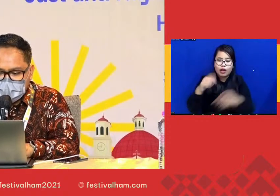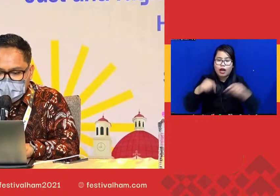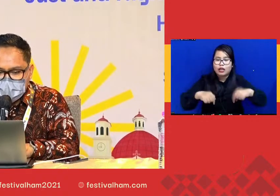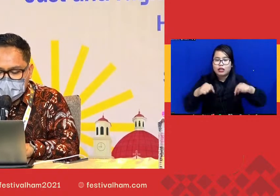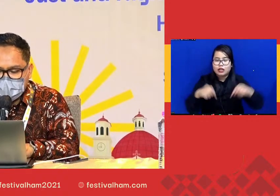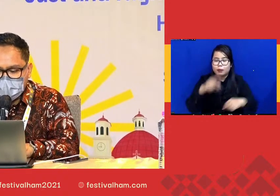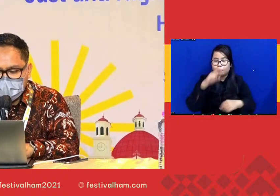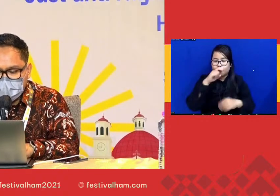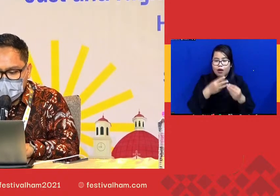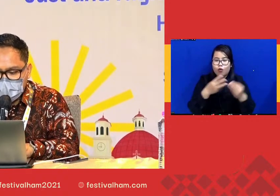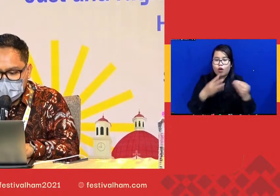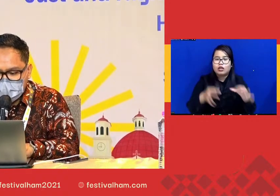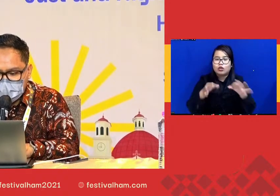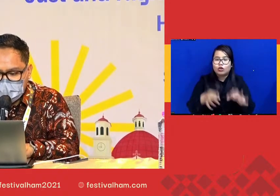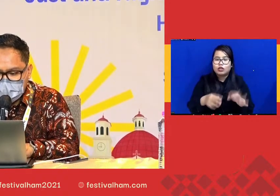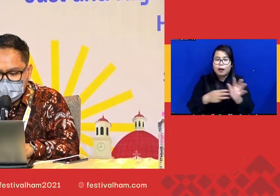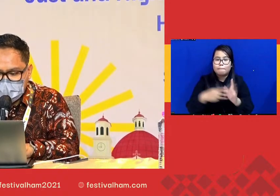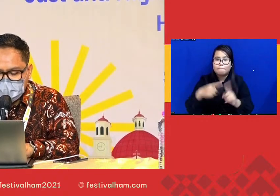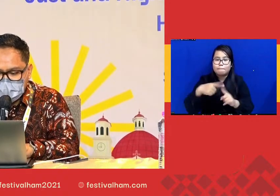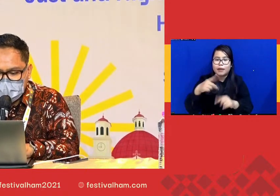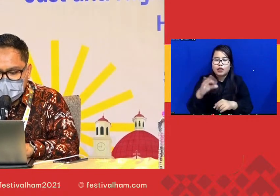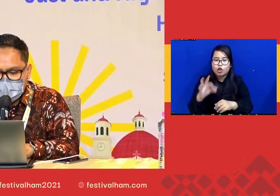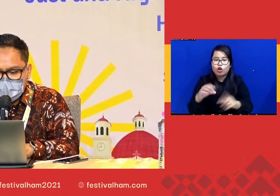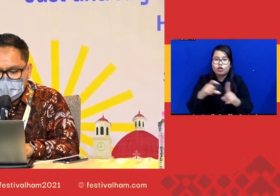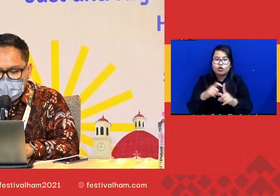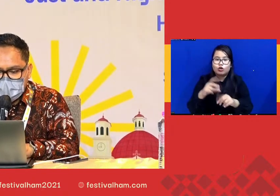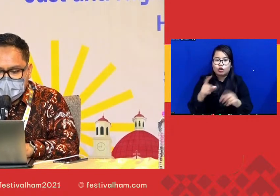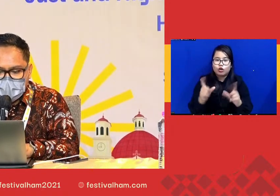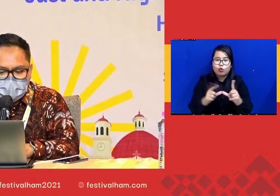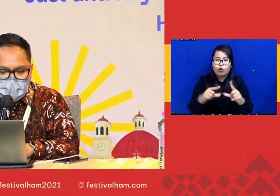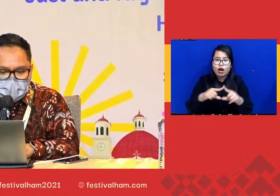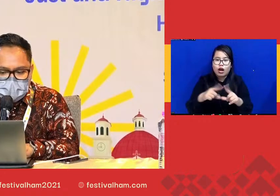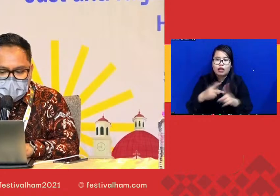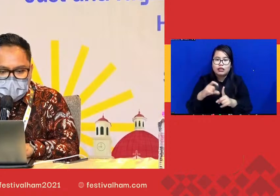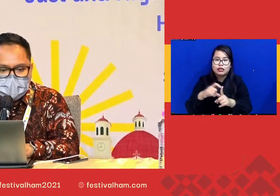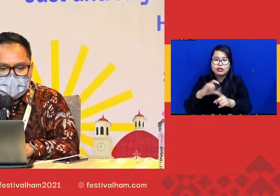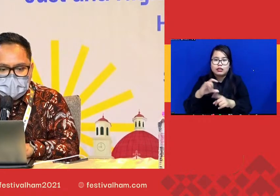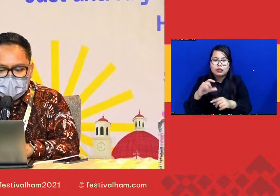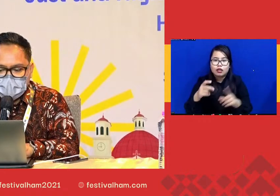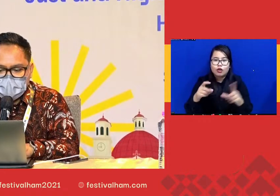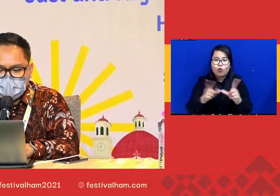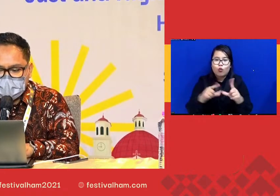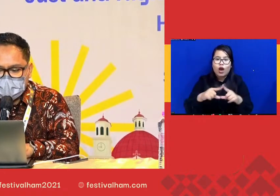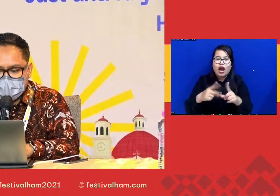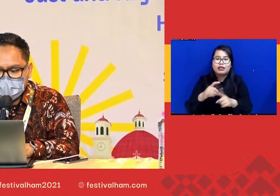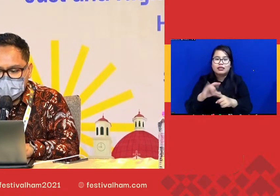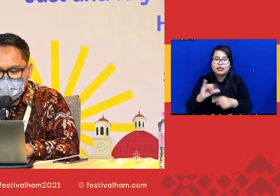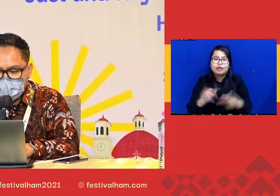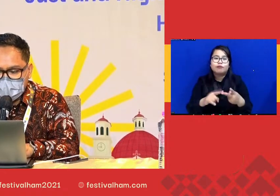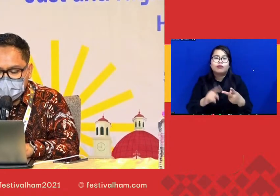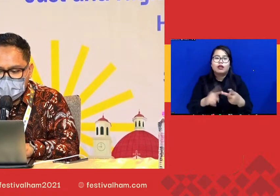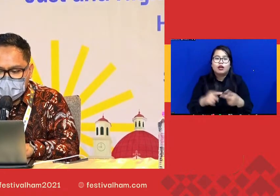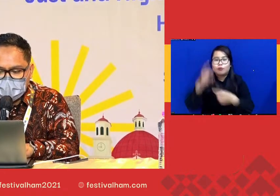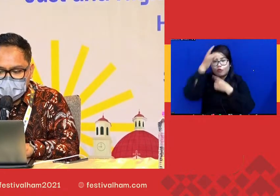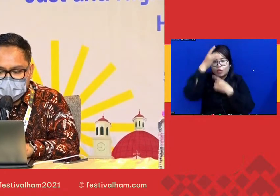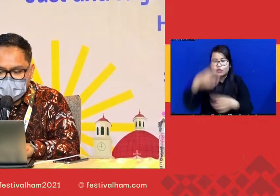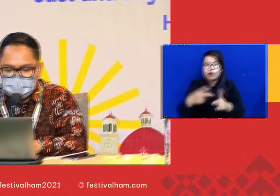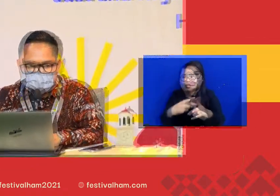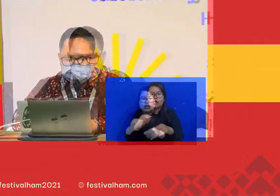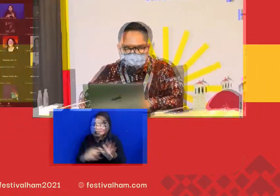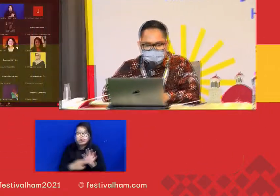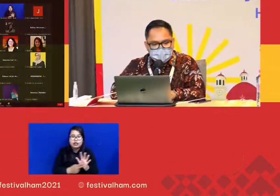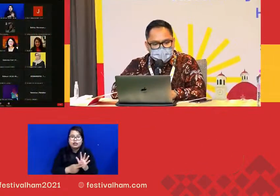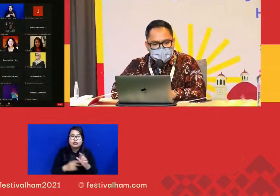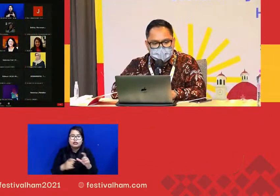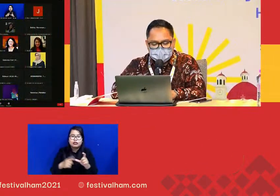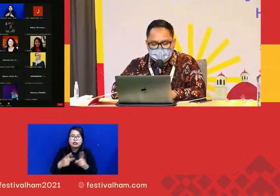Kota Metro, Dr. Wahdi Sirajuddin, and Professor Sin. And thank you to all participants for